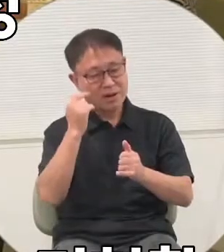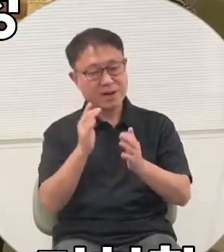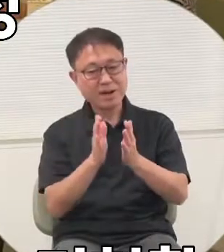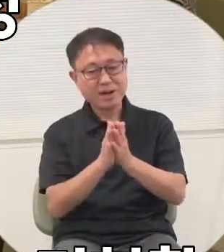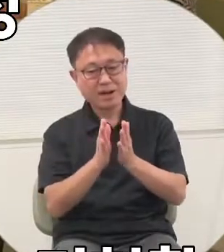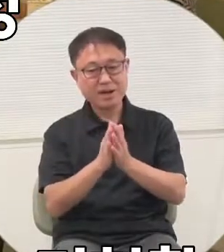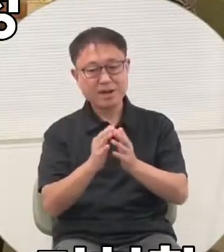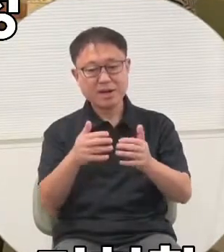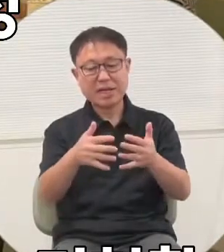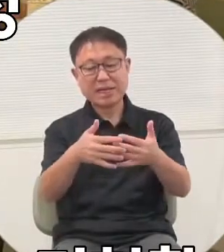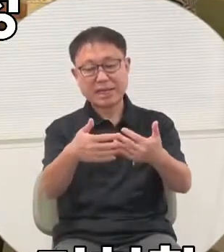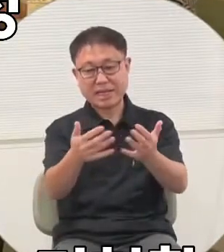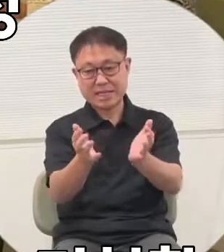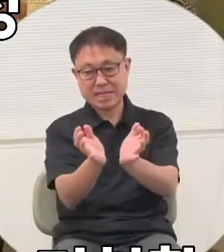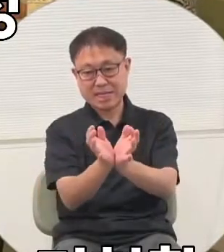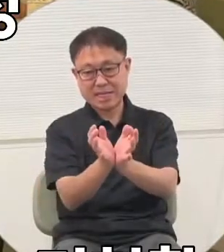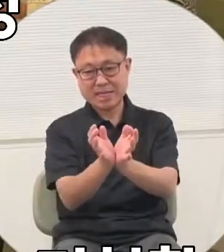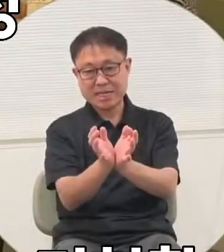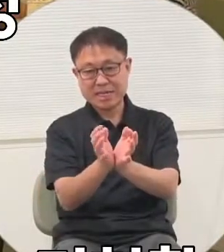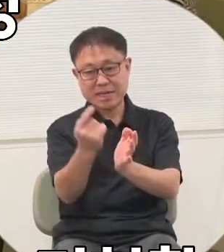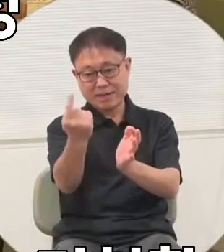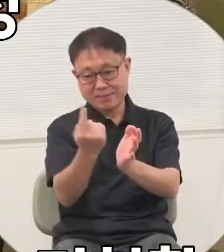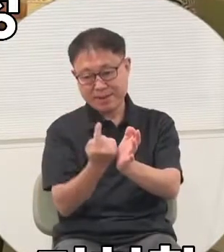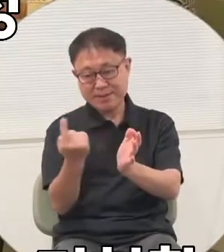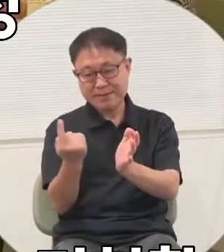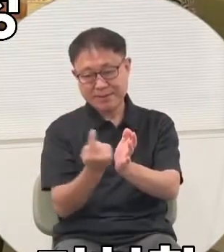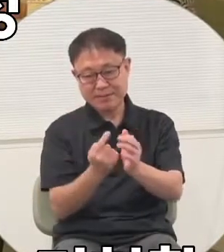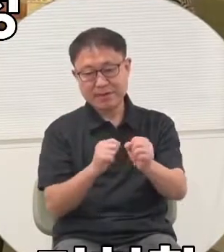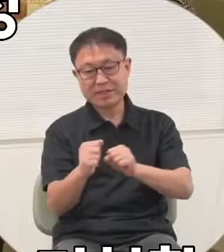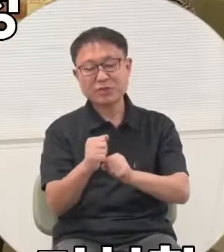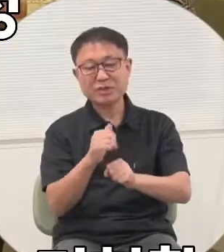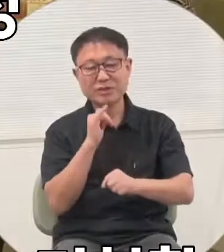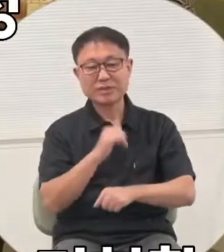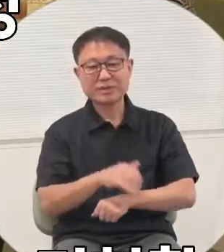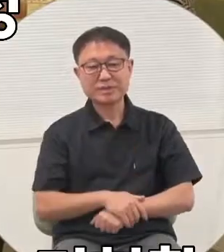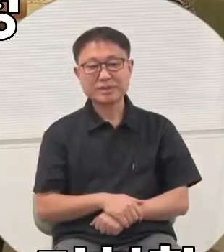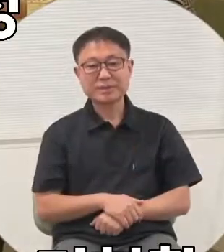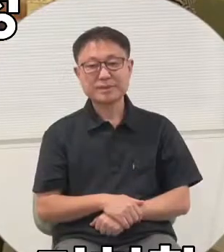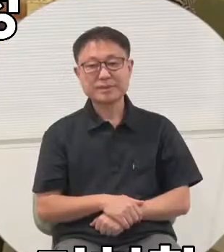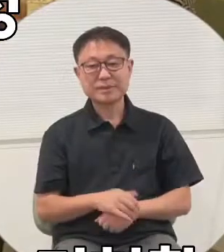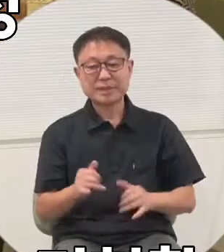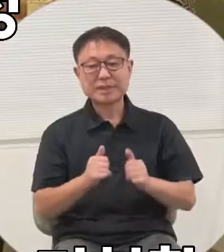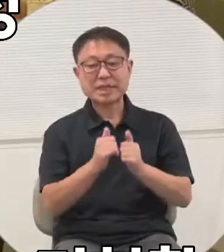저희 단체에서 이제 같이 할 수 있는 교육 활동도 그리고